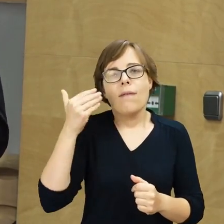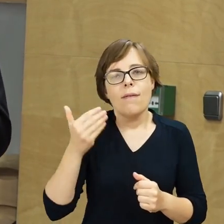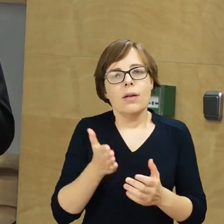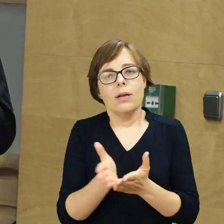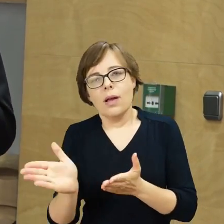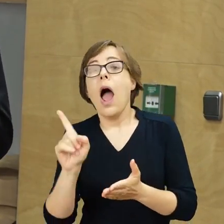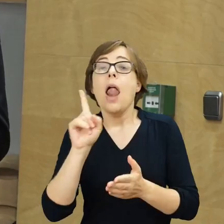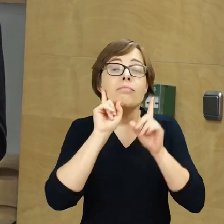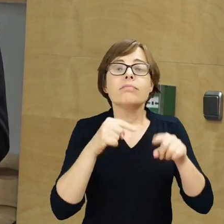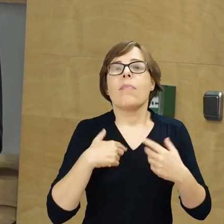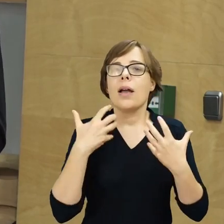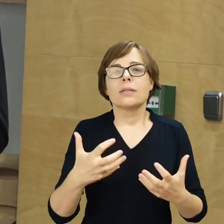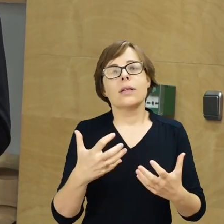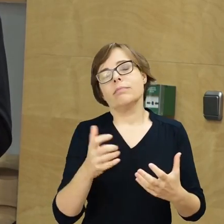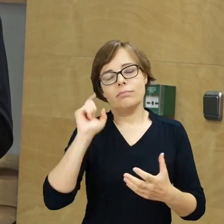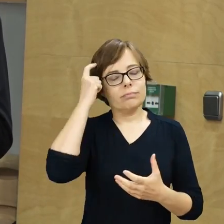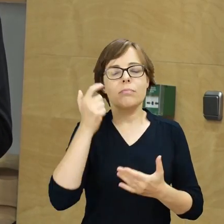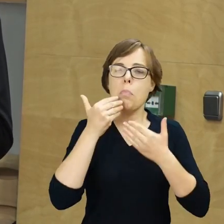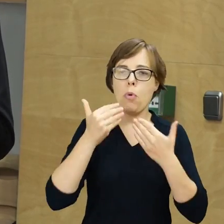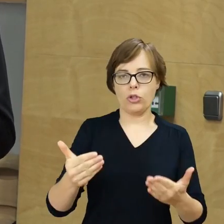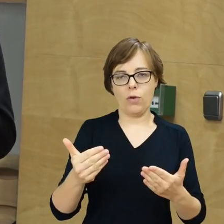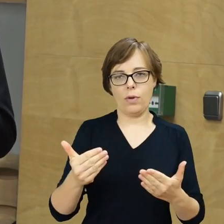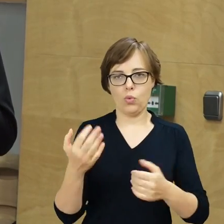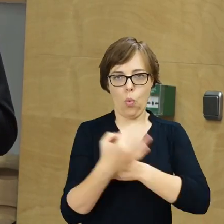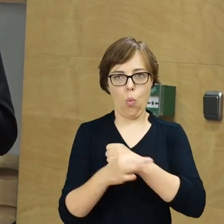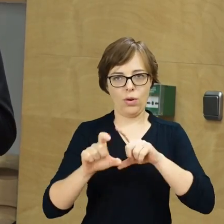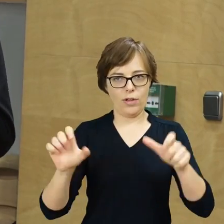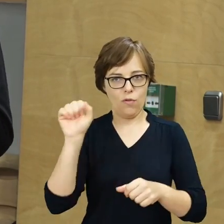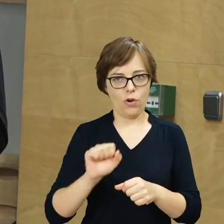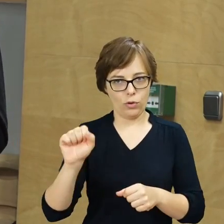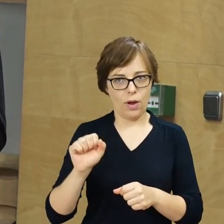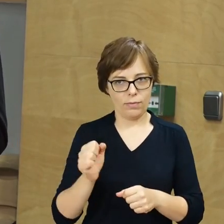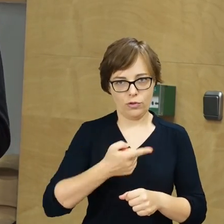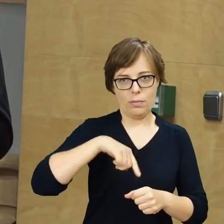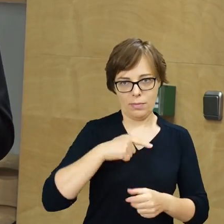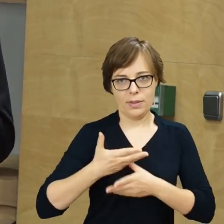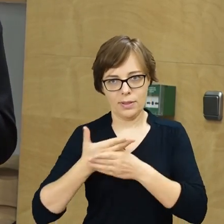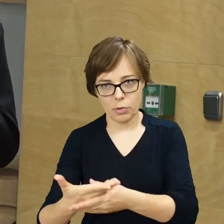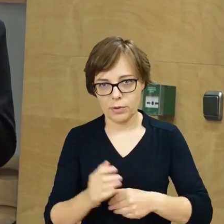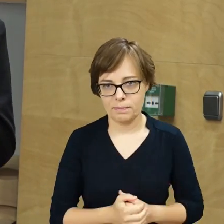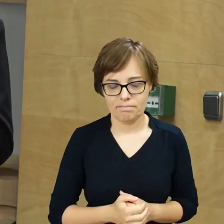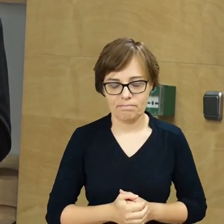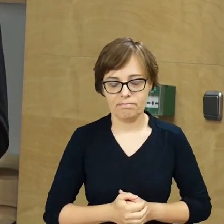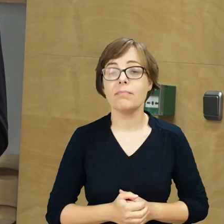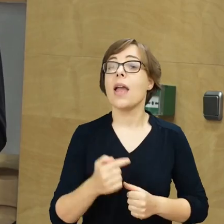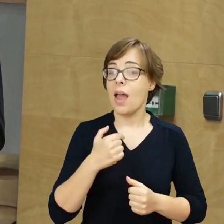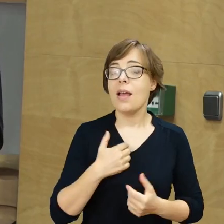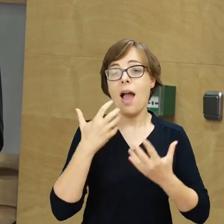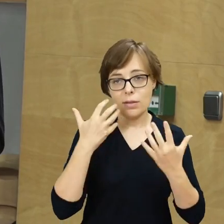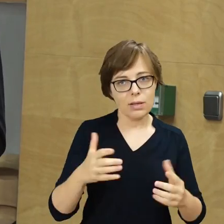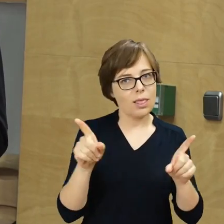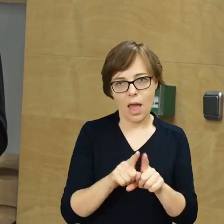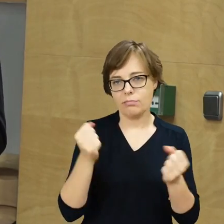bardzo podziękować Uniwersytetowi za to, że nas tutaj zaprosił i nie bez powodu bardzo to chcę docenić,